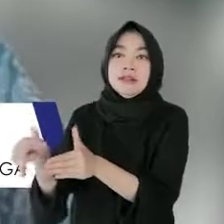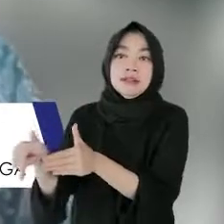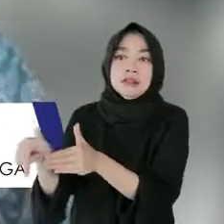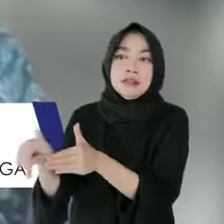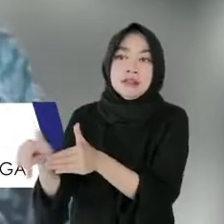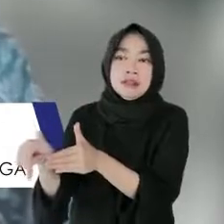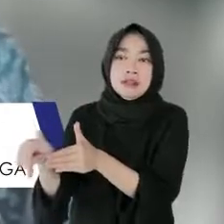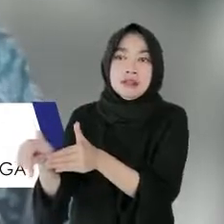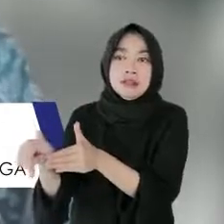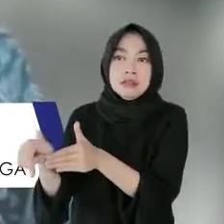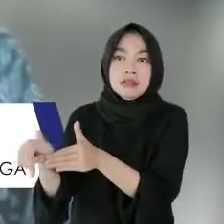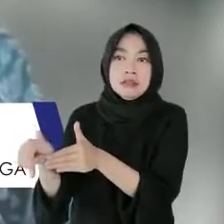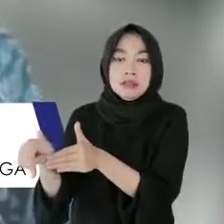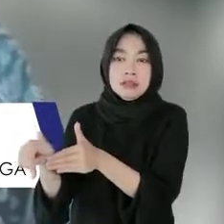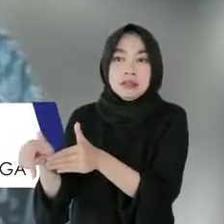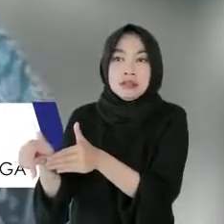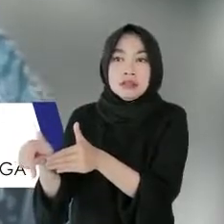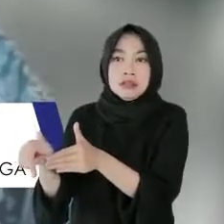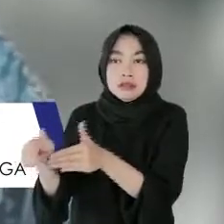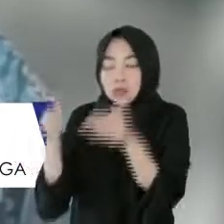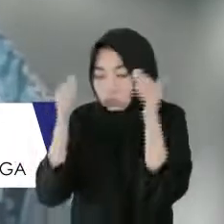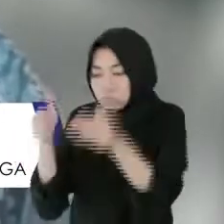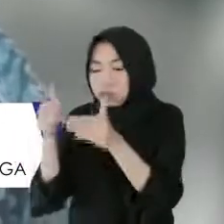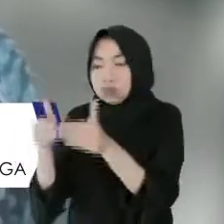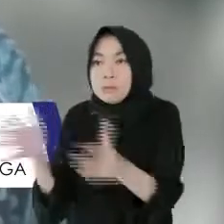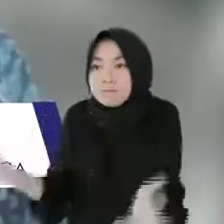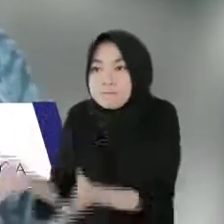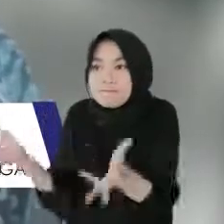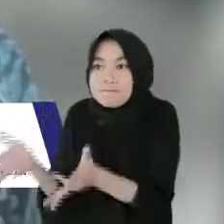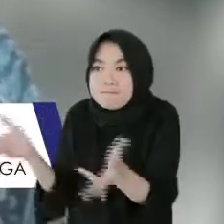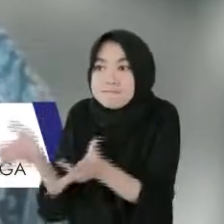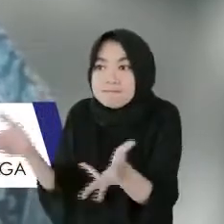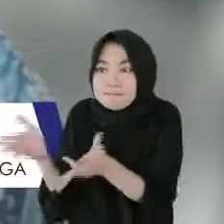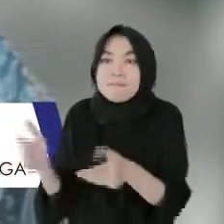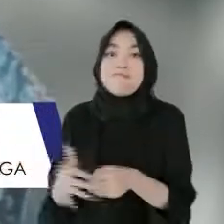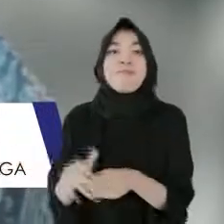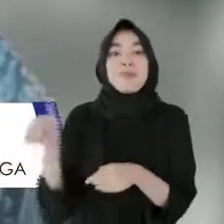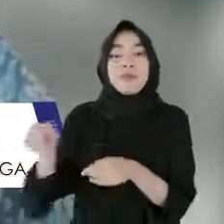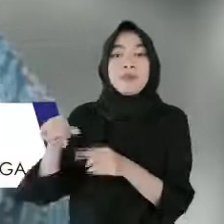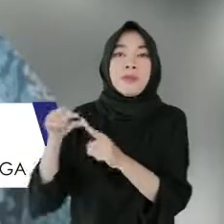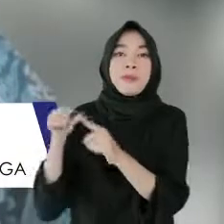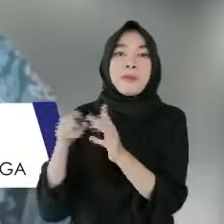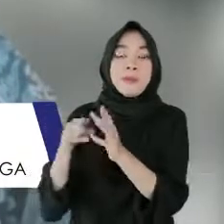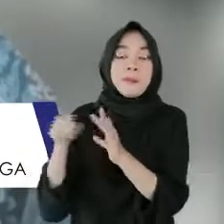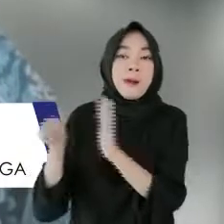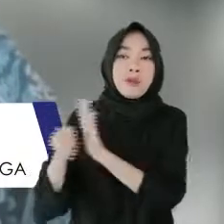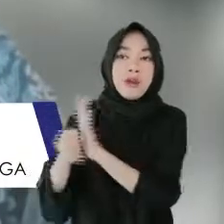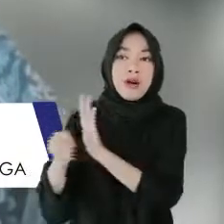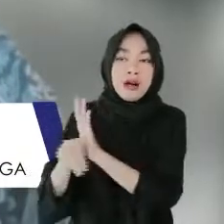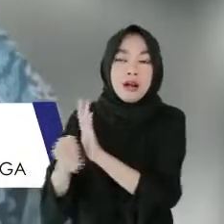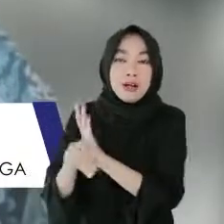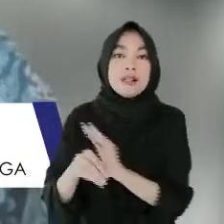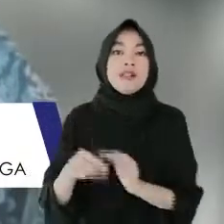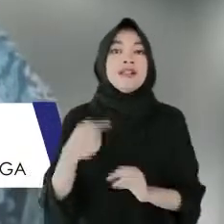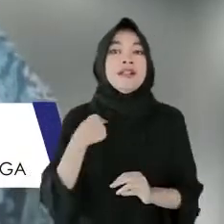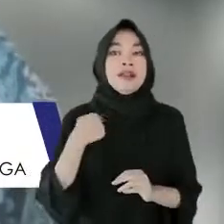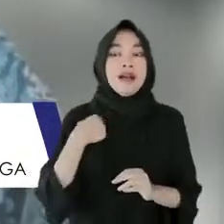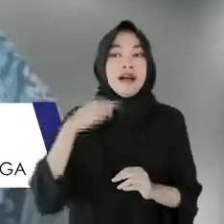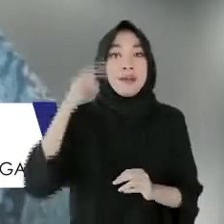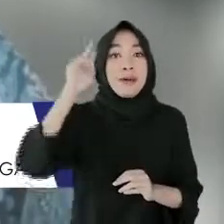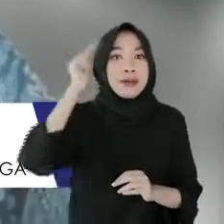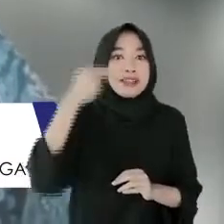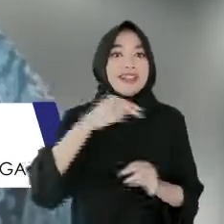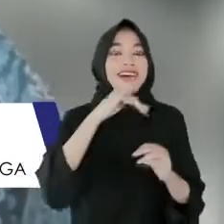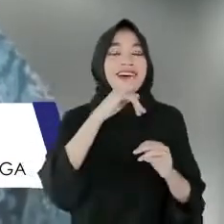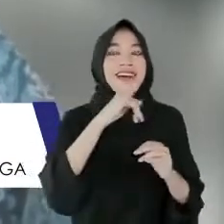mempet mempunyai perhatian khusus sehingga baru phone kali inilah pemerintah mengeluarkan Inpres Sampai